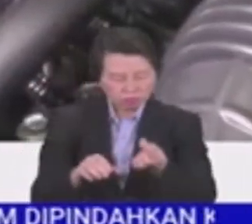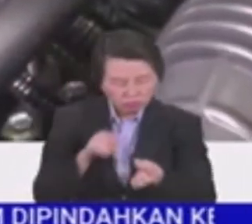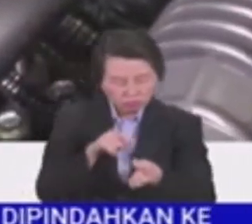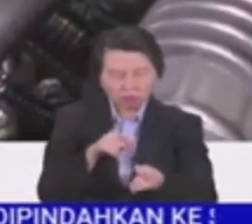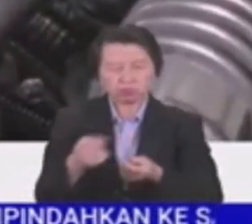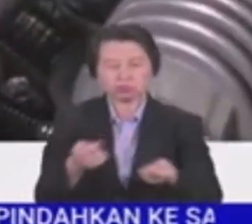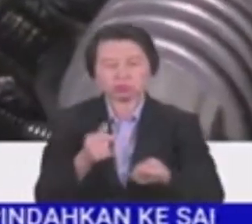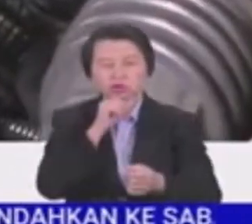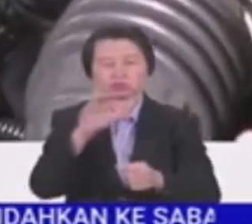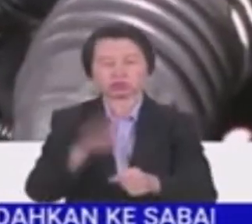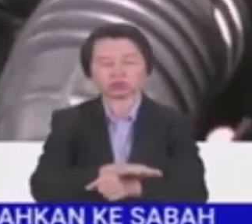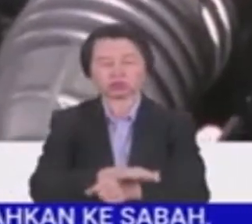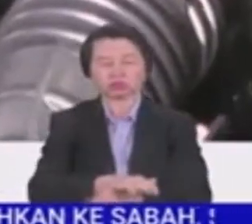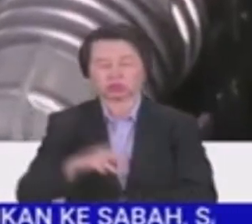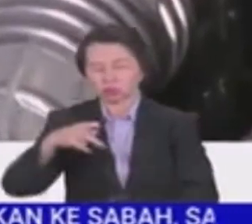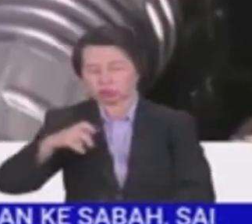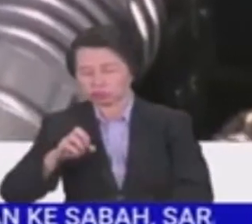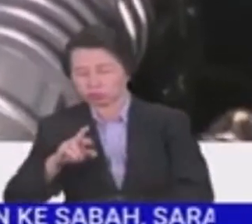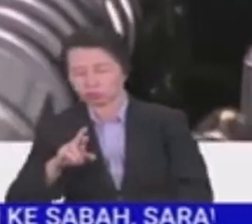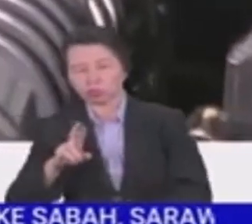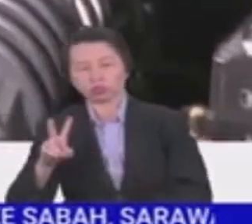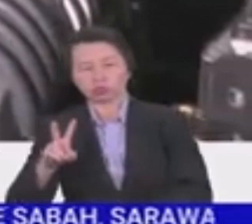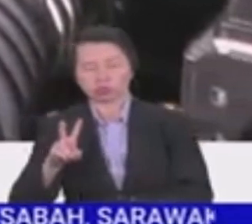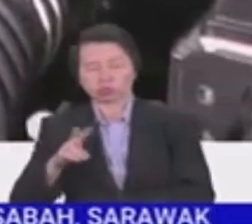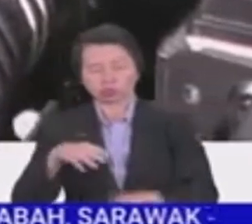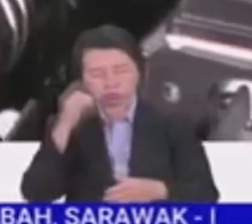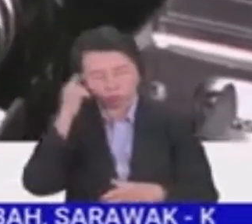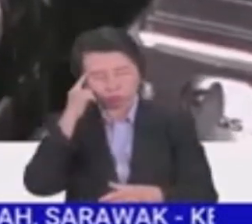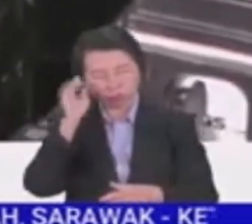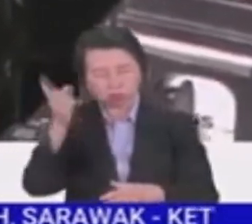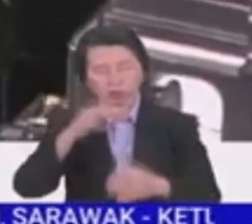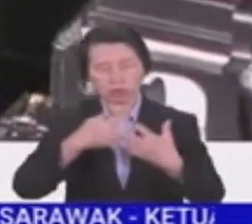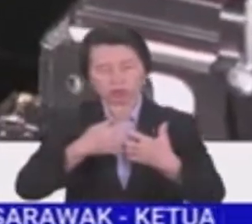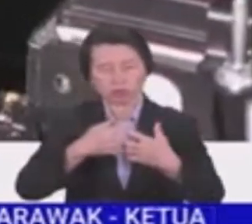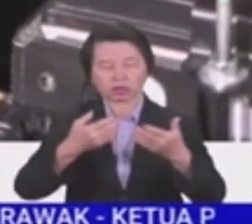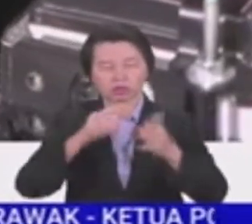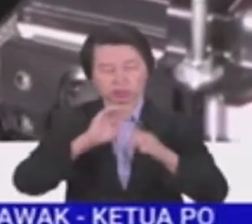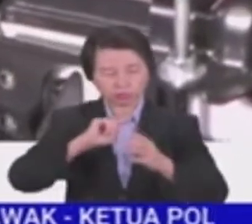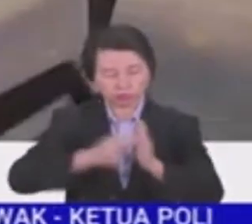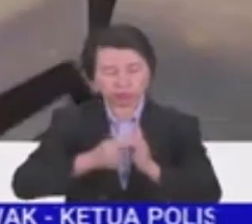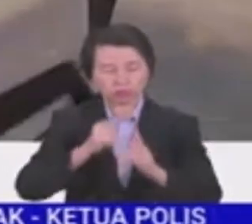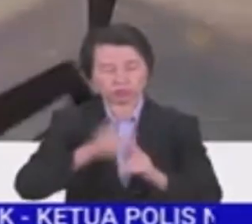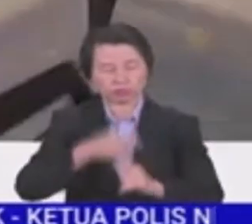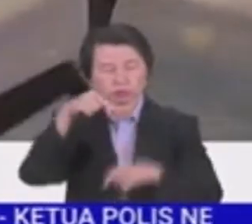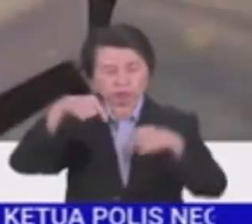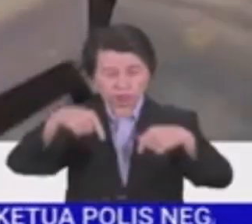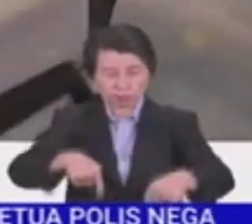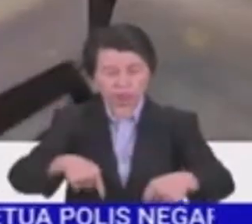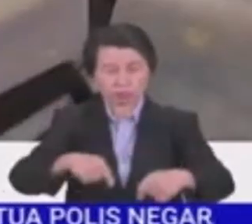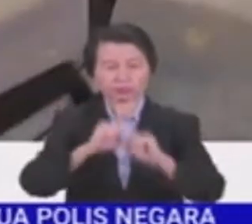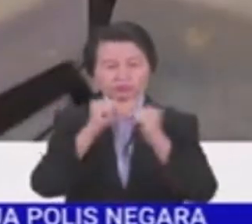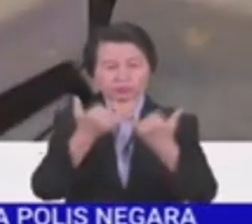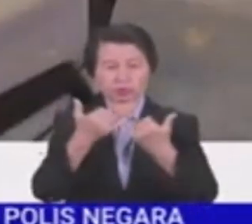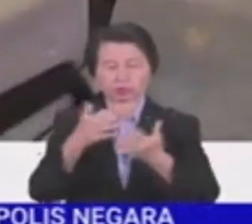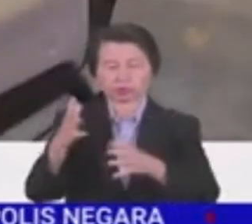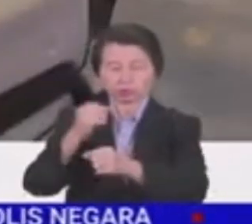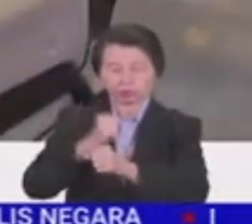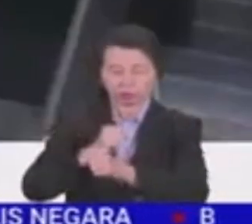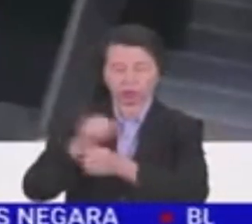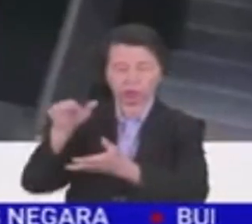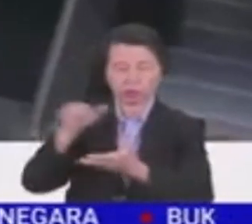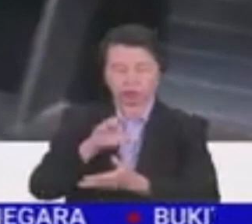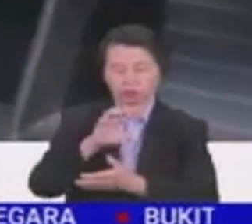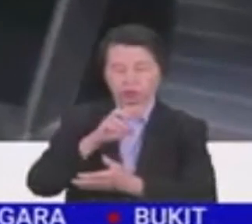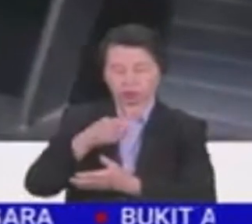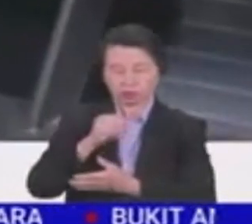semikonduktor pro2 mencampurkan pengeluaran dapat beroperasi sepenuhnya berbulan-bulan ini Syariah telah mendapatkan